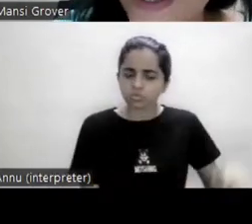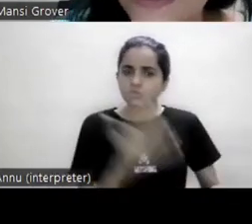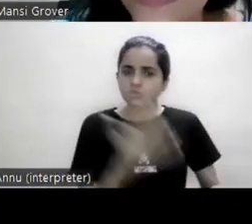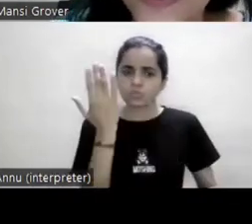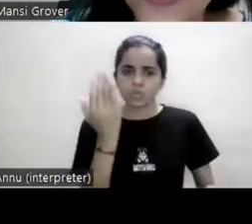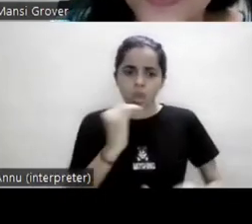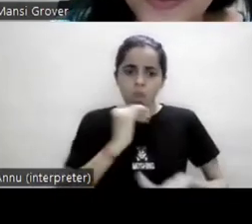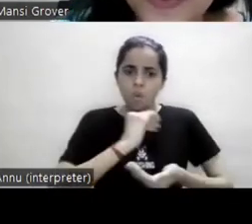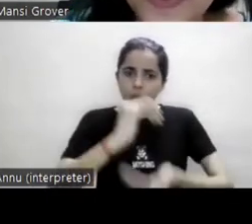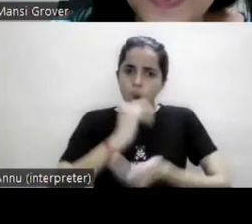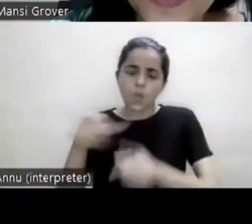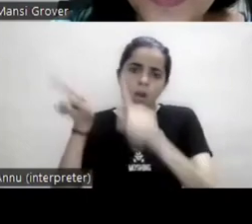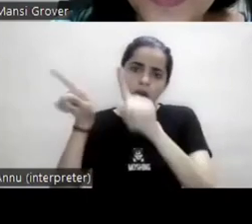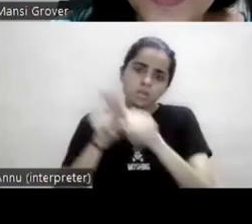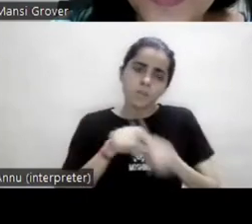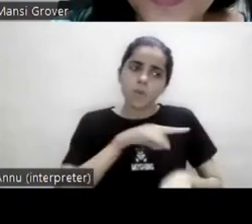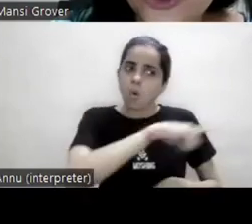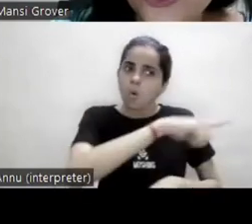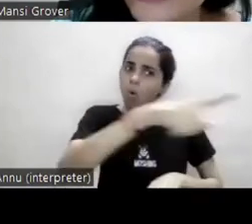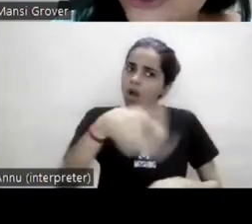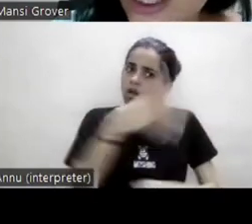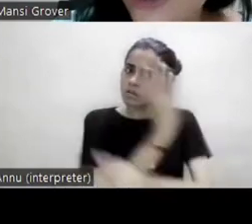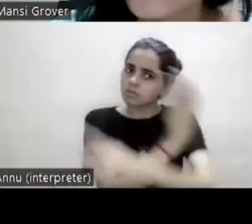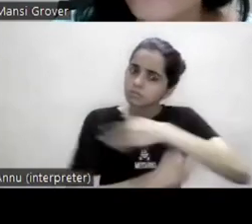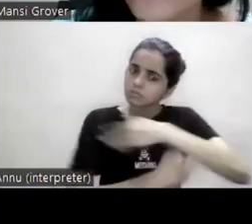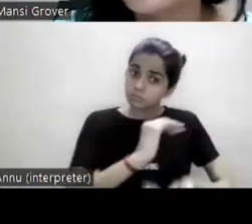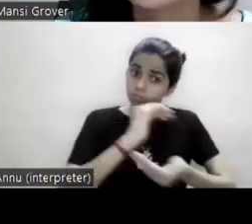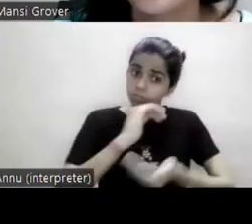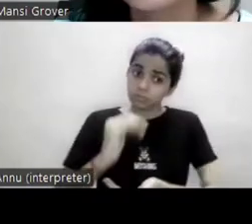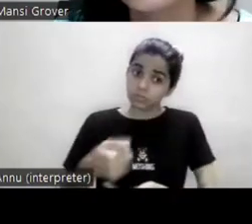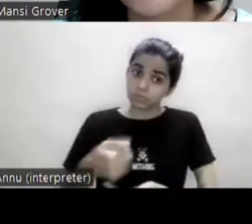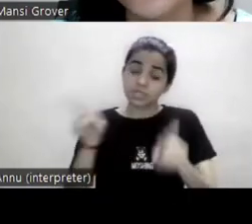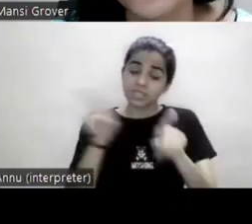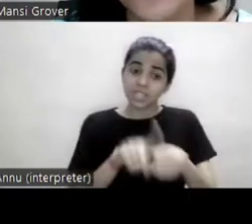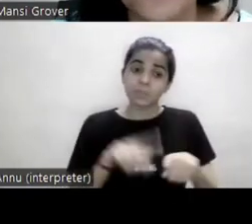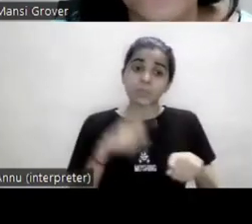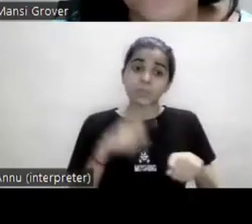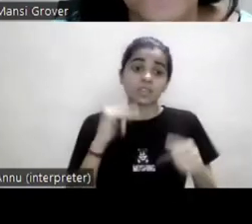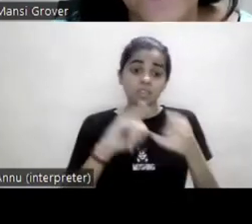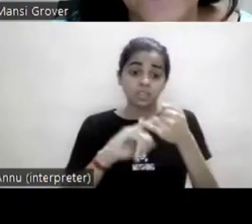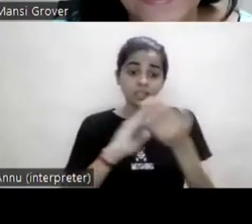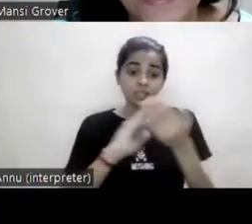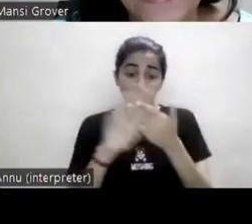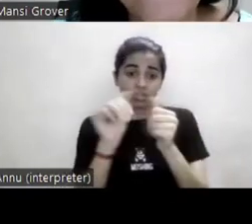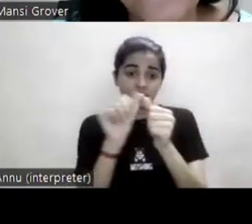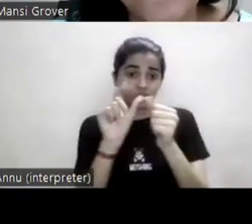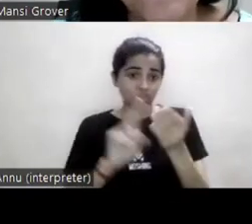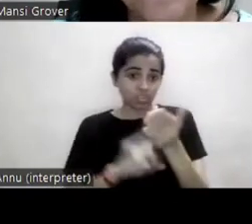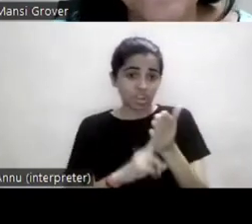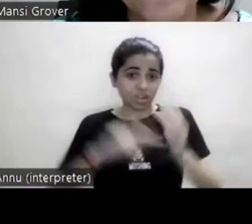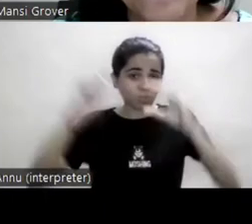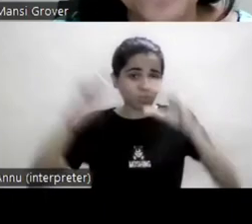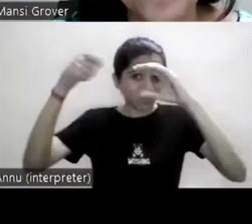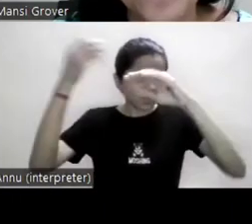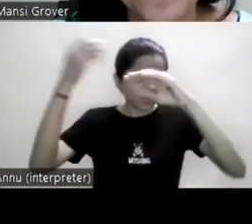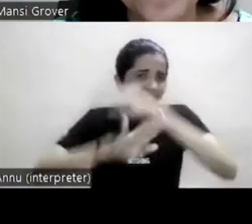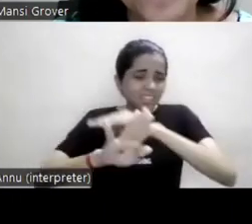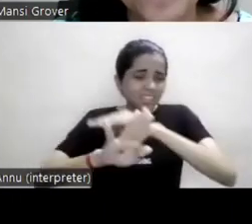ला पाएंगे जो ईशान को मिला था तारे जमीन पर में